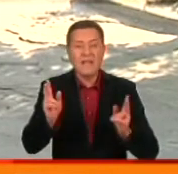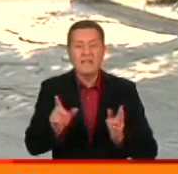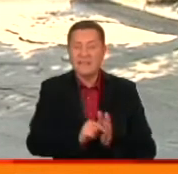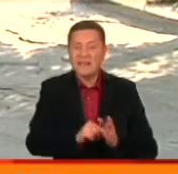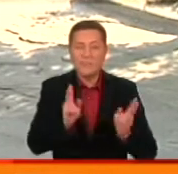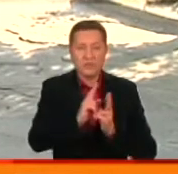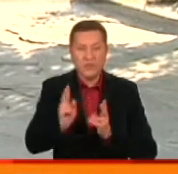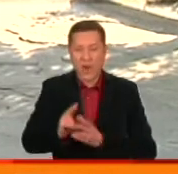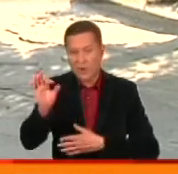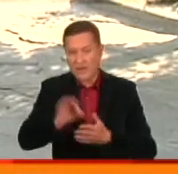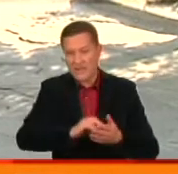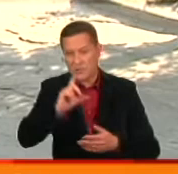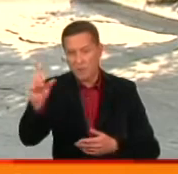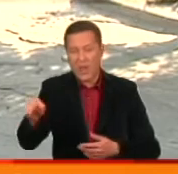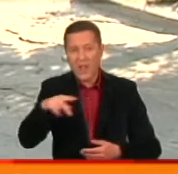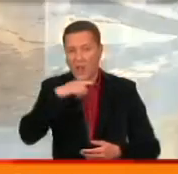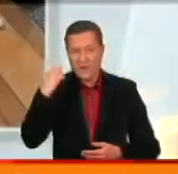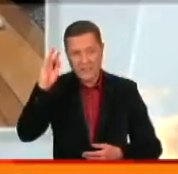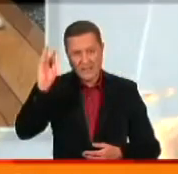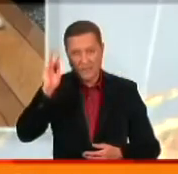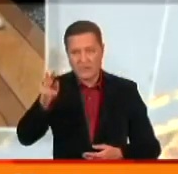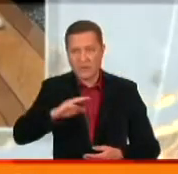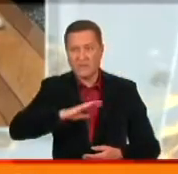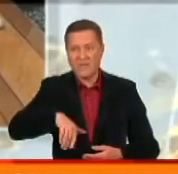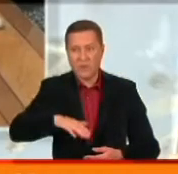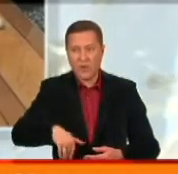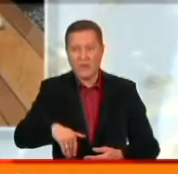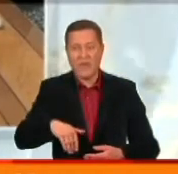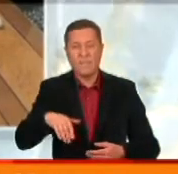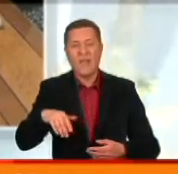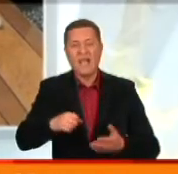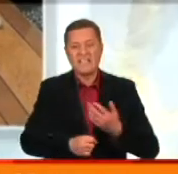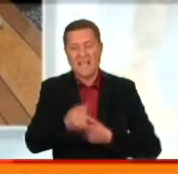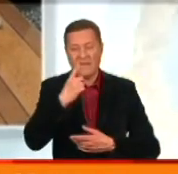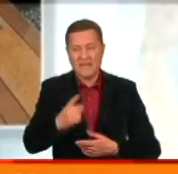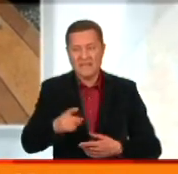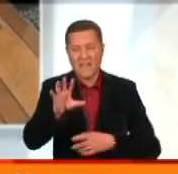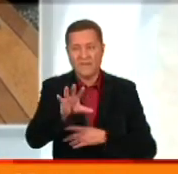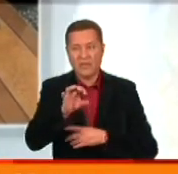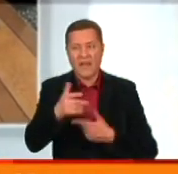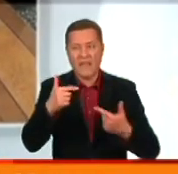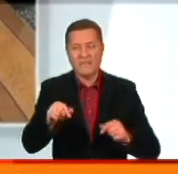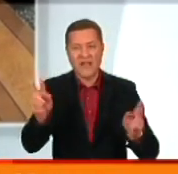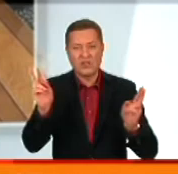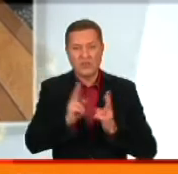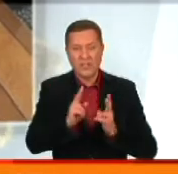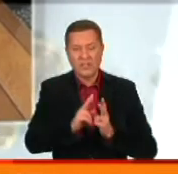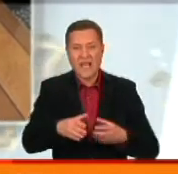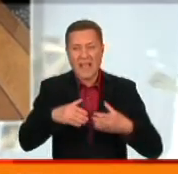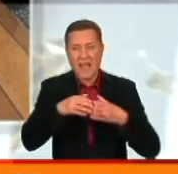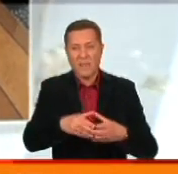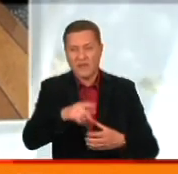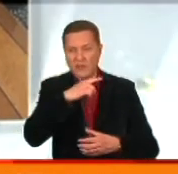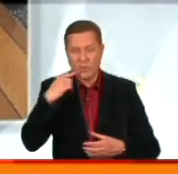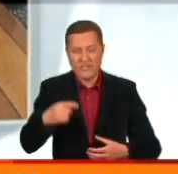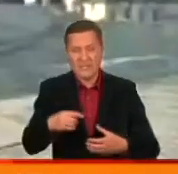одразу вона поїхала до російського посольства. І згодом у інстаграмі з'явилася фотографія, де вона зустрічається із екіпажем